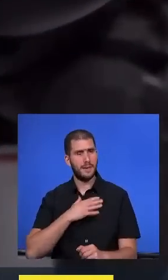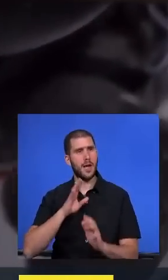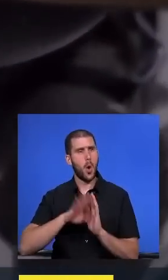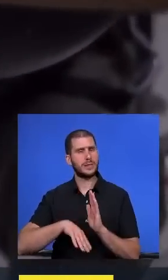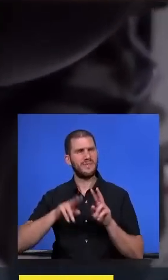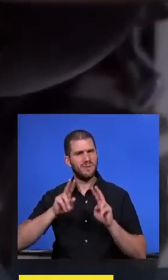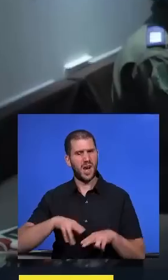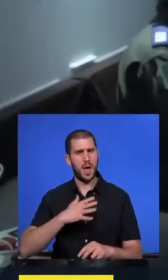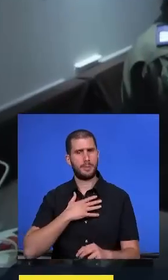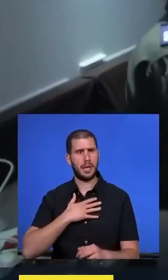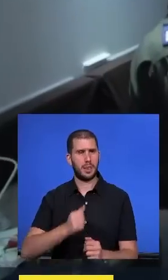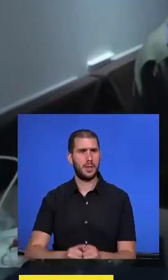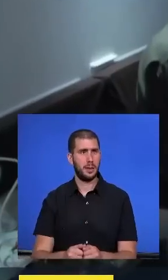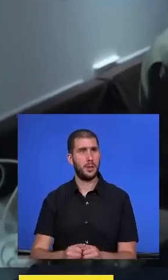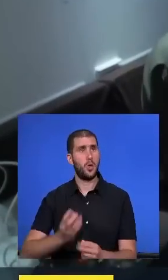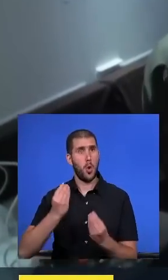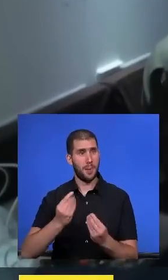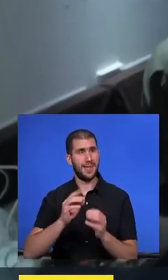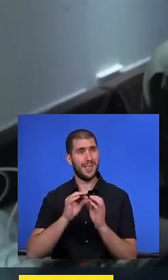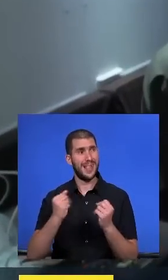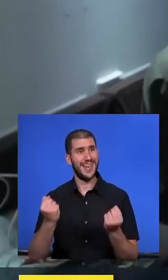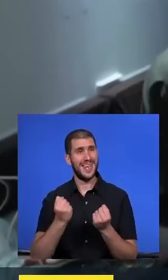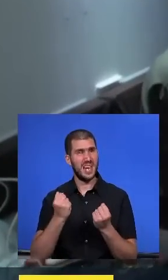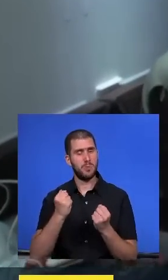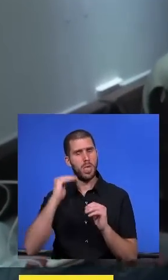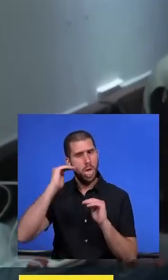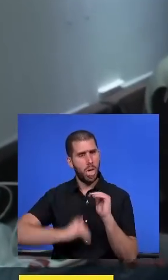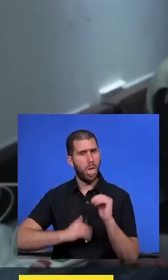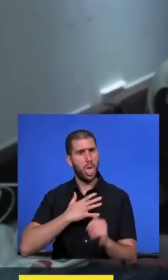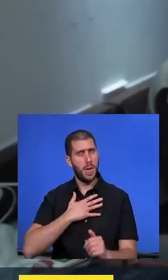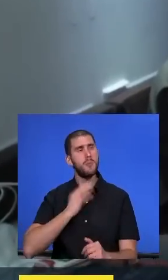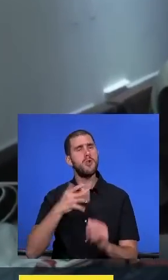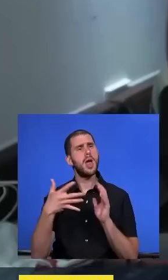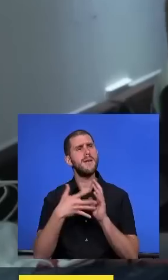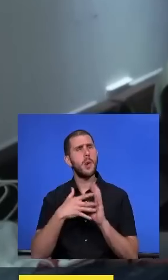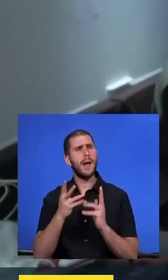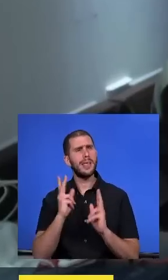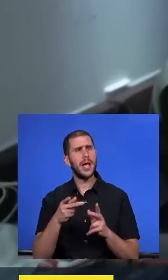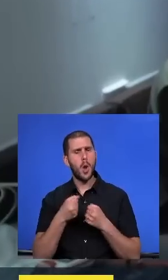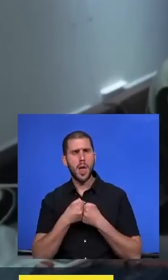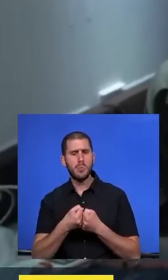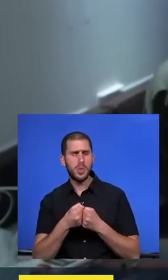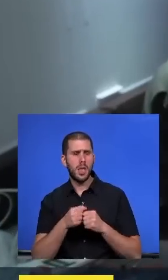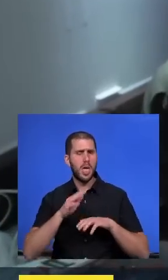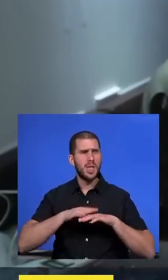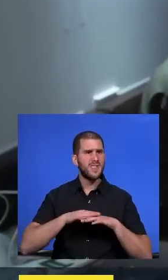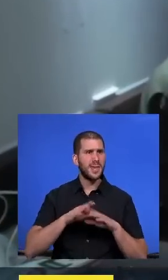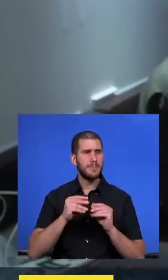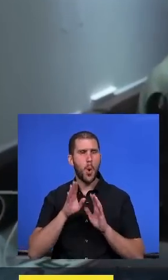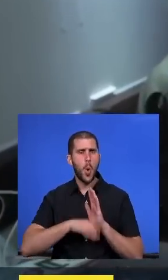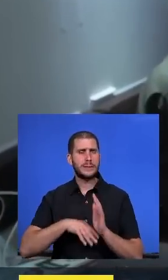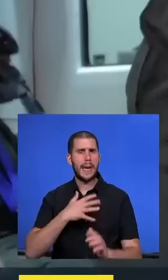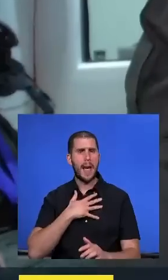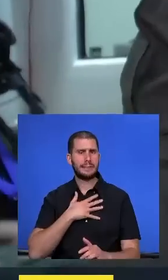קיצוני בחמצן. בעוד זמן קצר יתחיל אימון האפוקסיה כדי לבחון איך אני יכול או לא יכול לתפקד עם